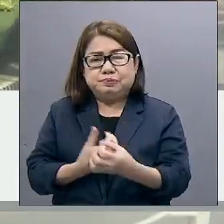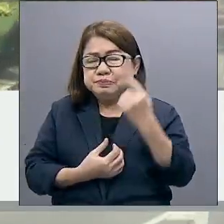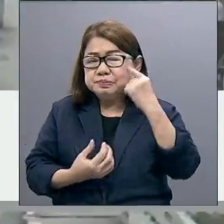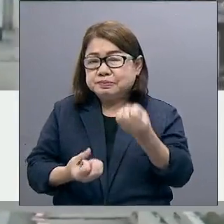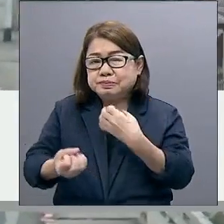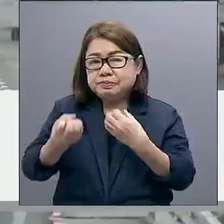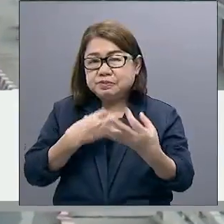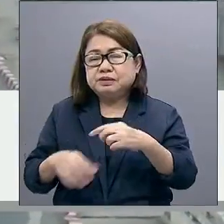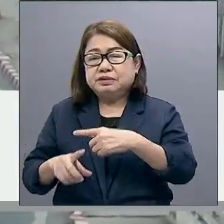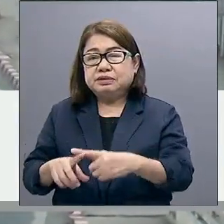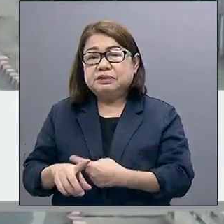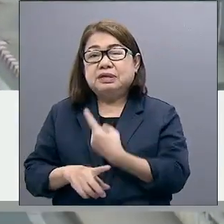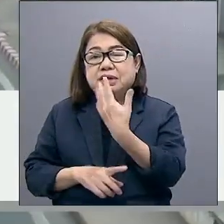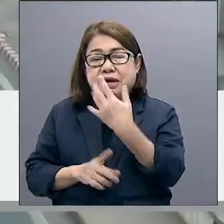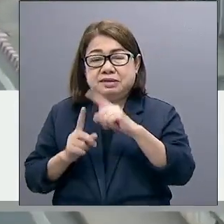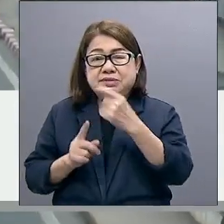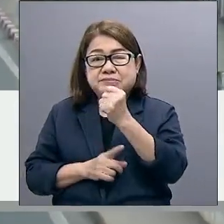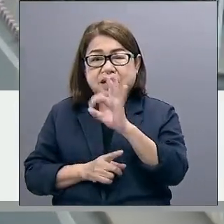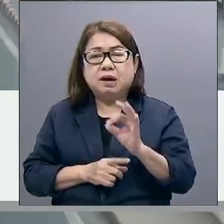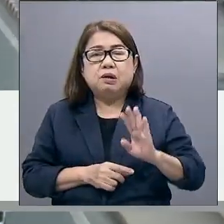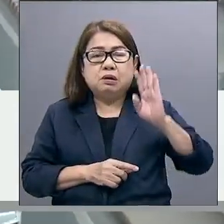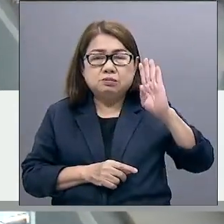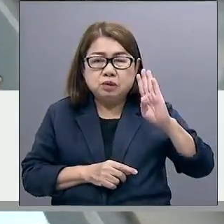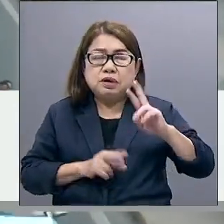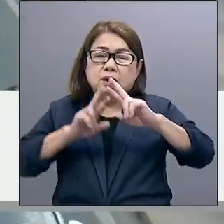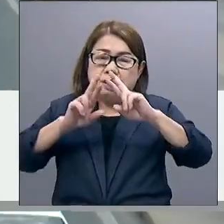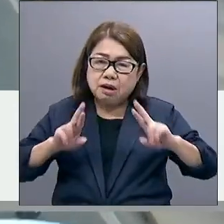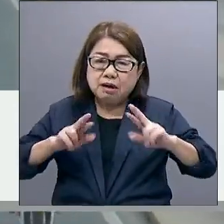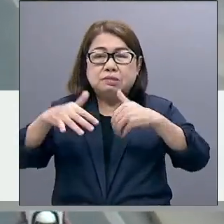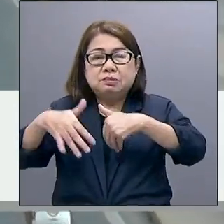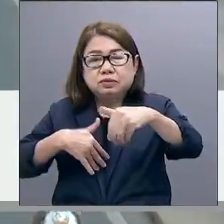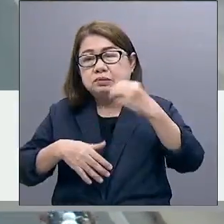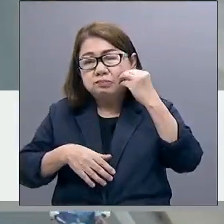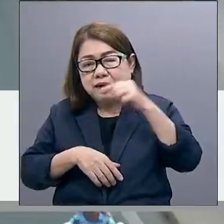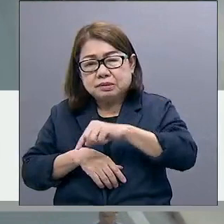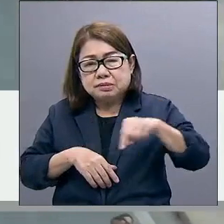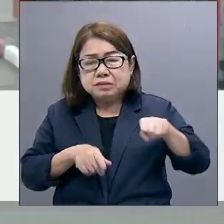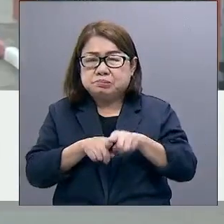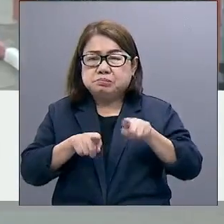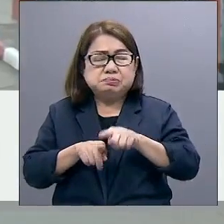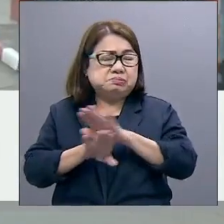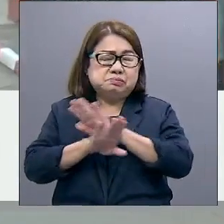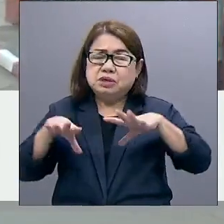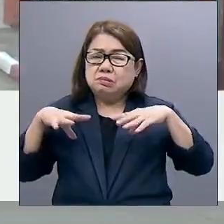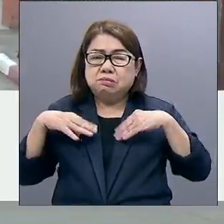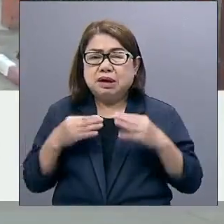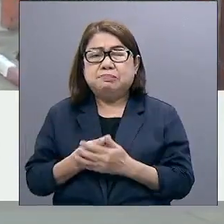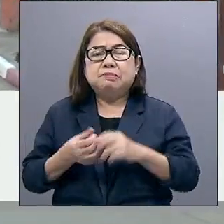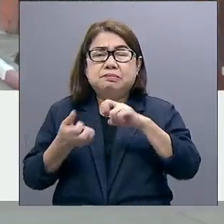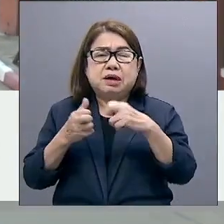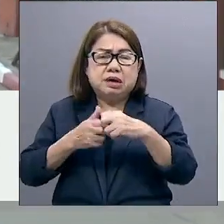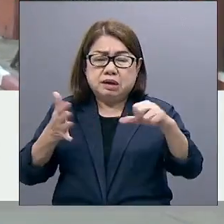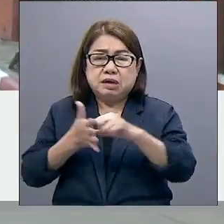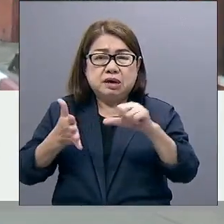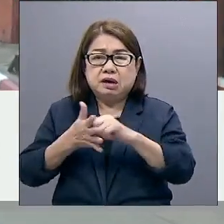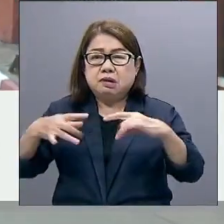คมมีชาวบ้านและนักธุรกิจที่อยู่ในแนวการก่อสร้างบางส่วนไม่เห็นด้วยมองว่าเป็นการแก้ไขปัญหาไม่ตรงจุด